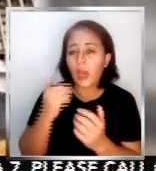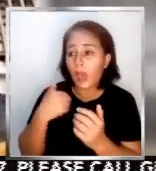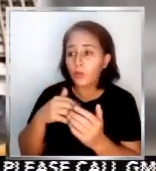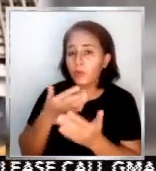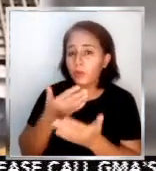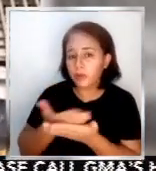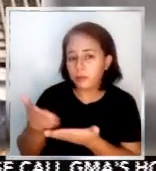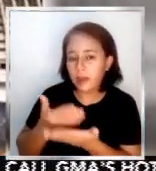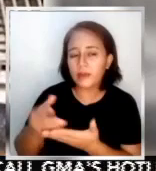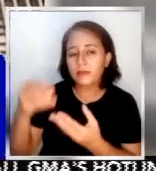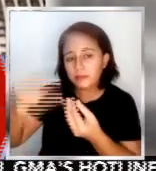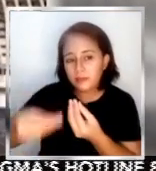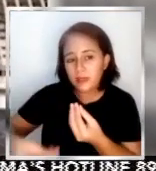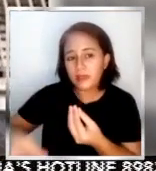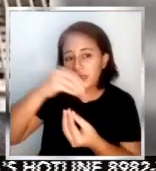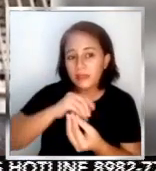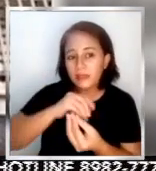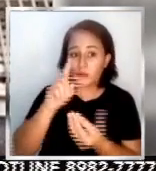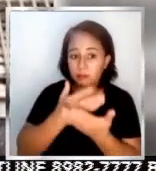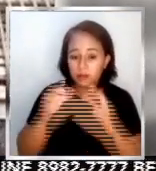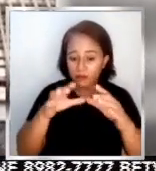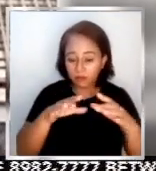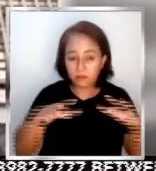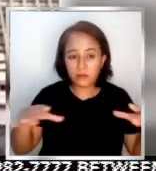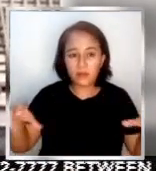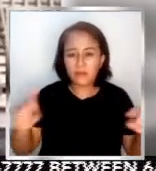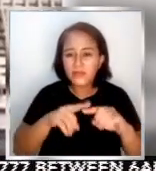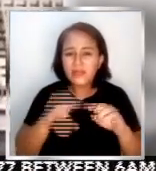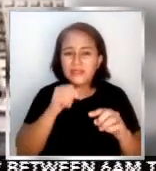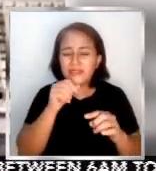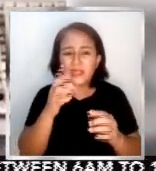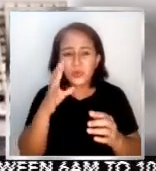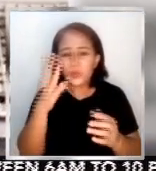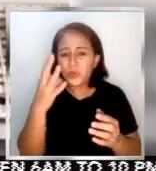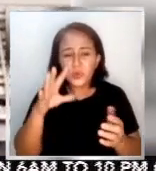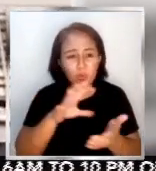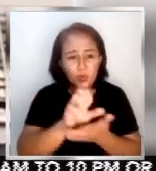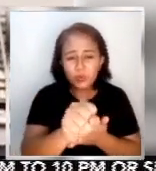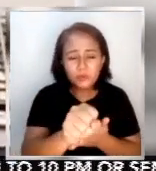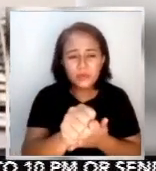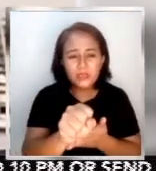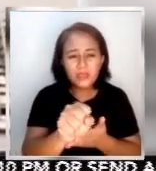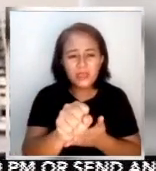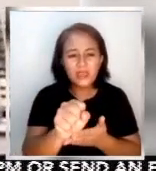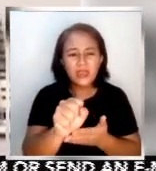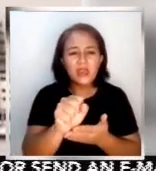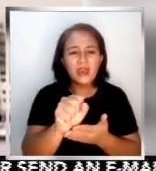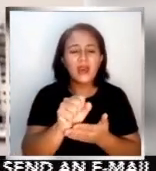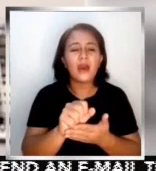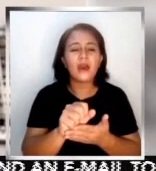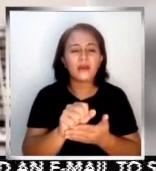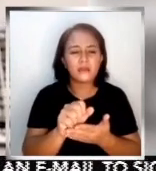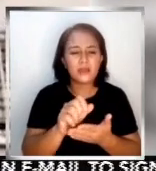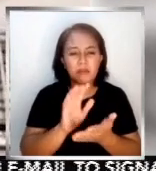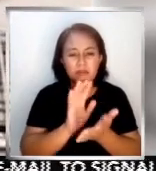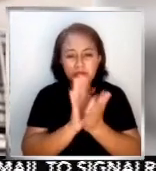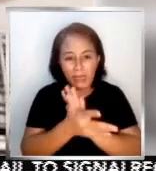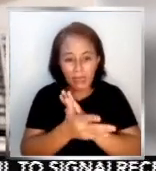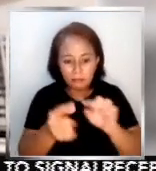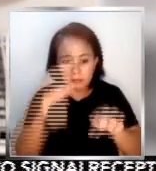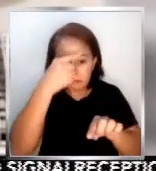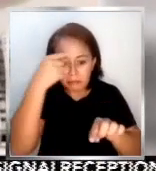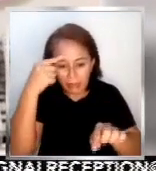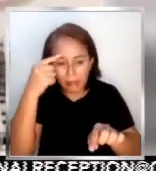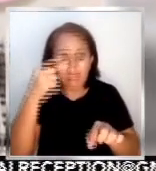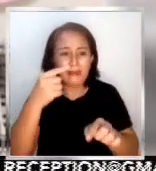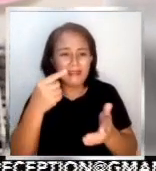piling. Tapos hindi mo naman mauubos lahat yun talaga eh. Before you get to them, nagiging black and yellow na. So